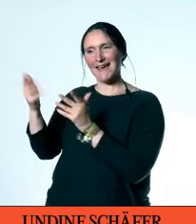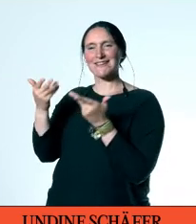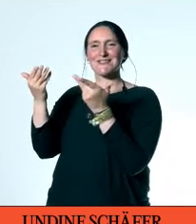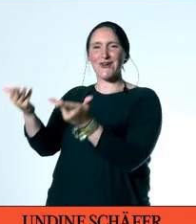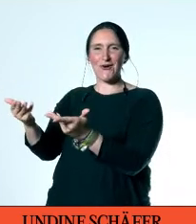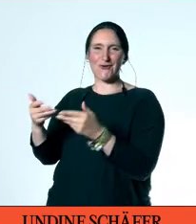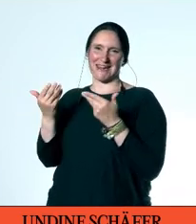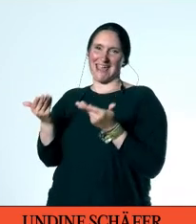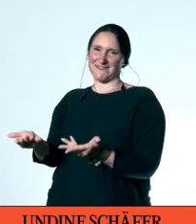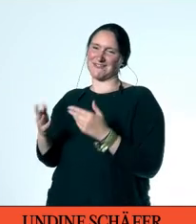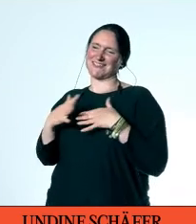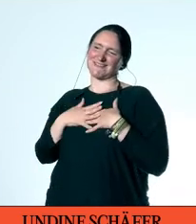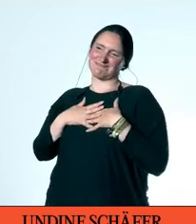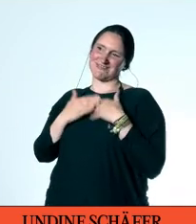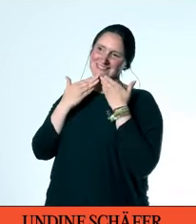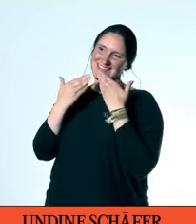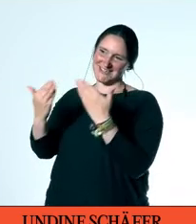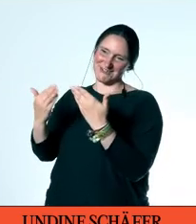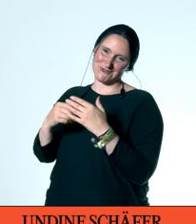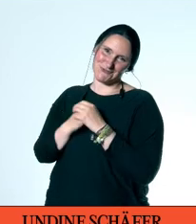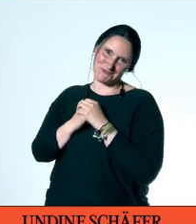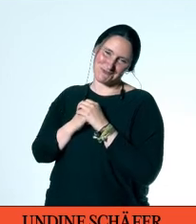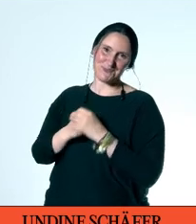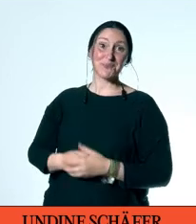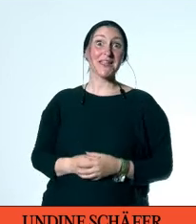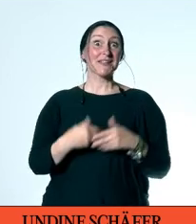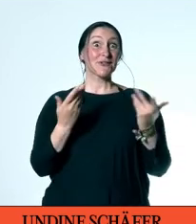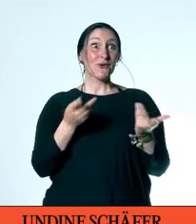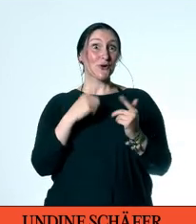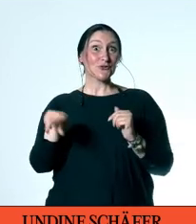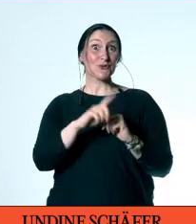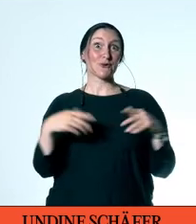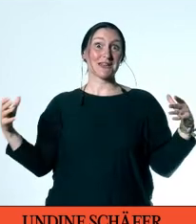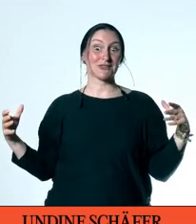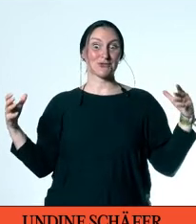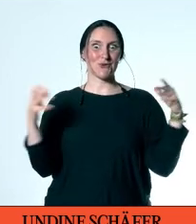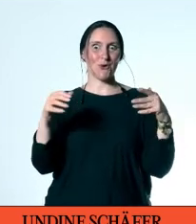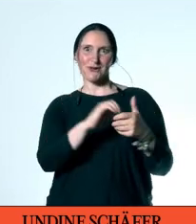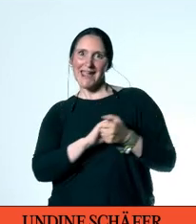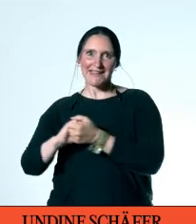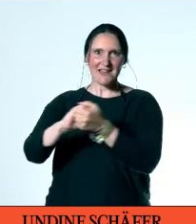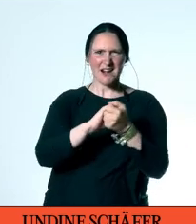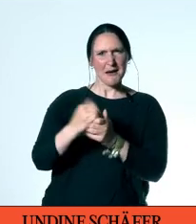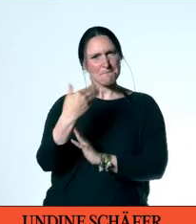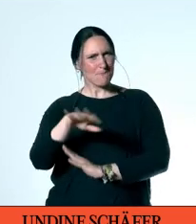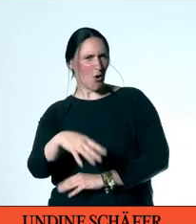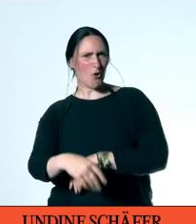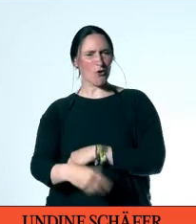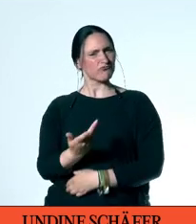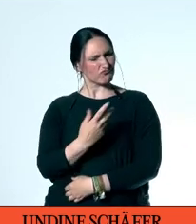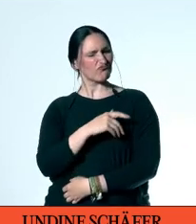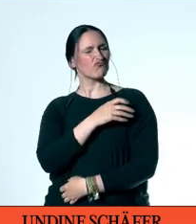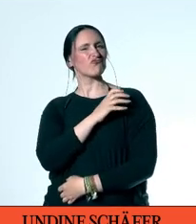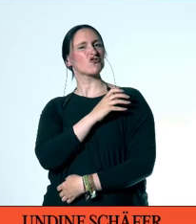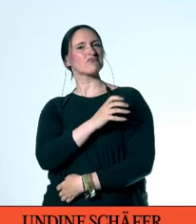Thank you. We are definitely stronger together. Danke, wir sind auf jeden Fall stärker zusammen.